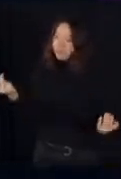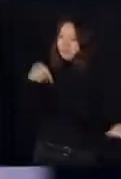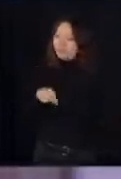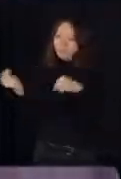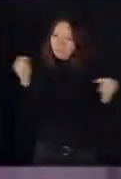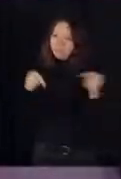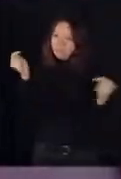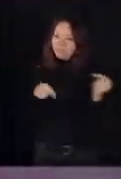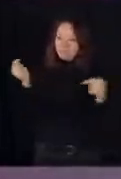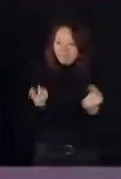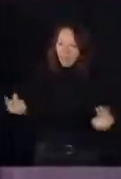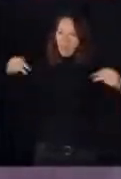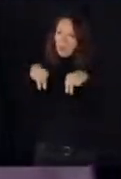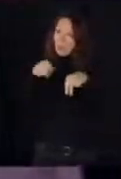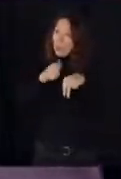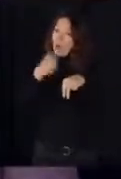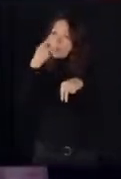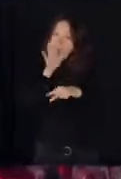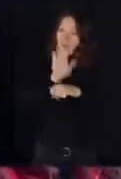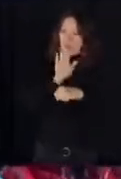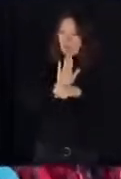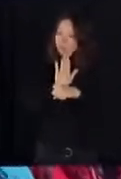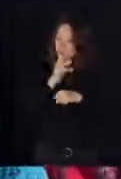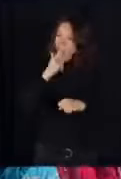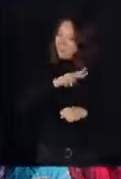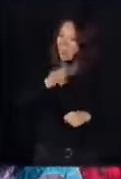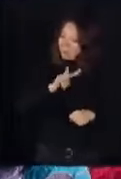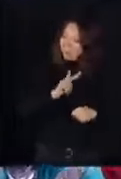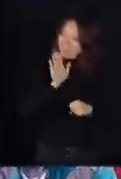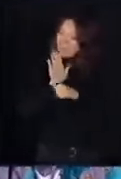livrer des témoignages intimes.